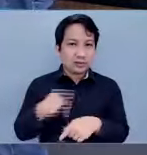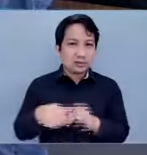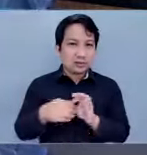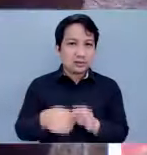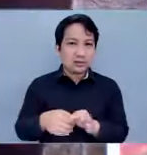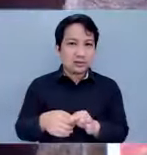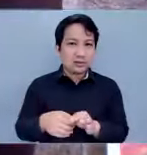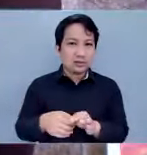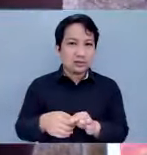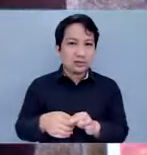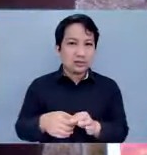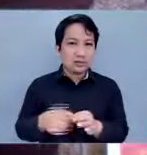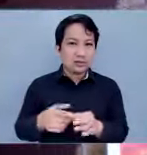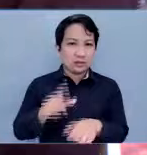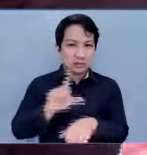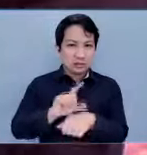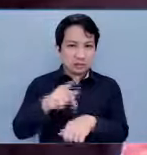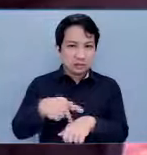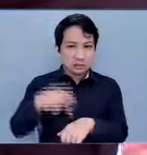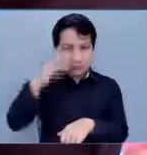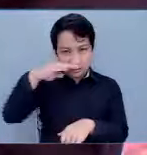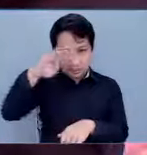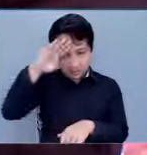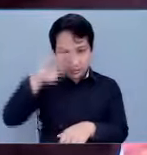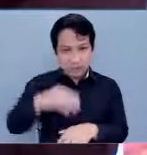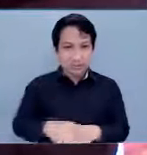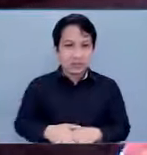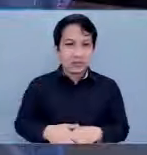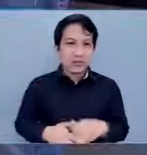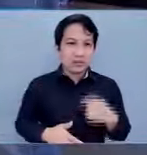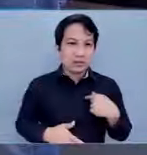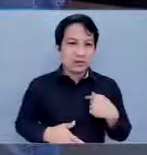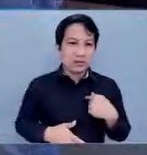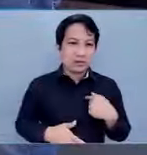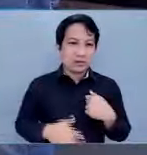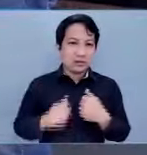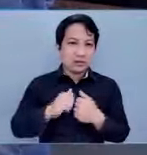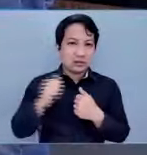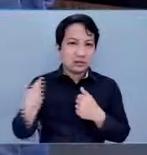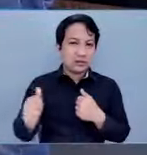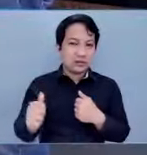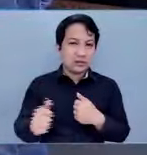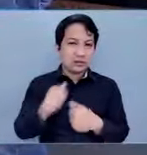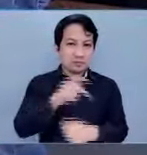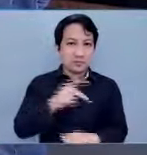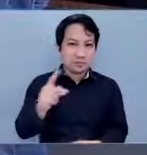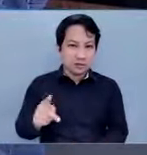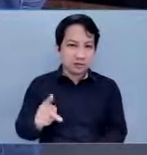Meron po kami Las Piñas, Cavite. Yes. At pinakamalayo po, Pampanga.